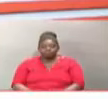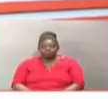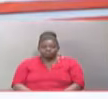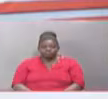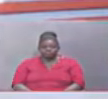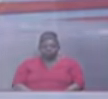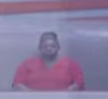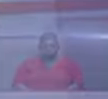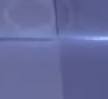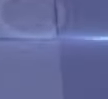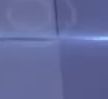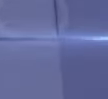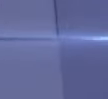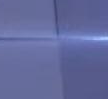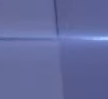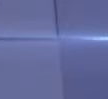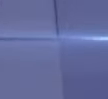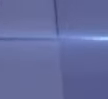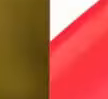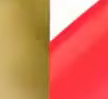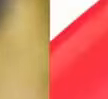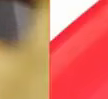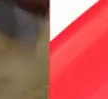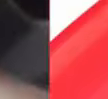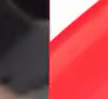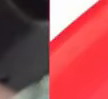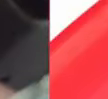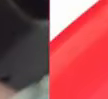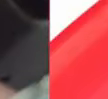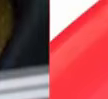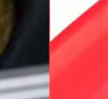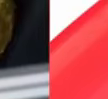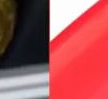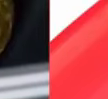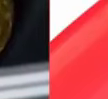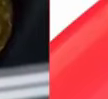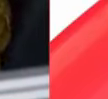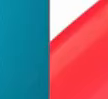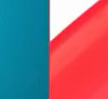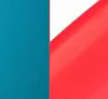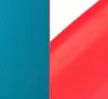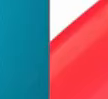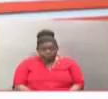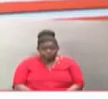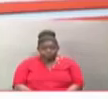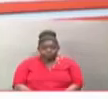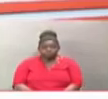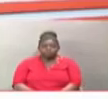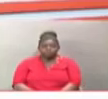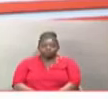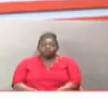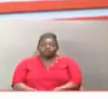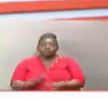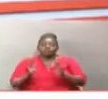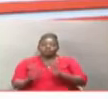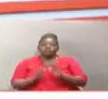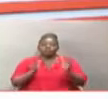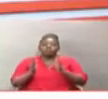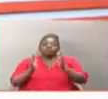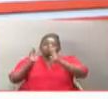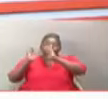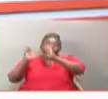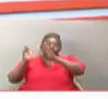bulijjo. Linda ne mino mugataliiko nfuufu. Get empowered to do more for yourself with Postbank Smart. Nga twetegekera